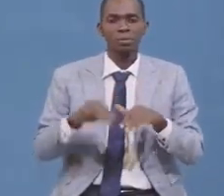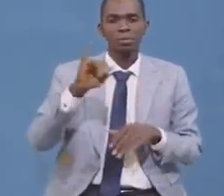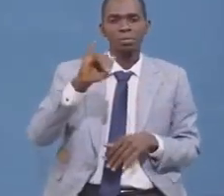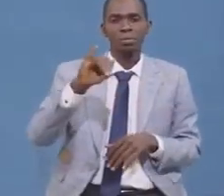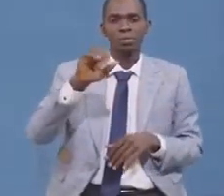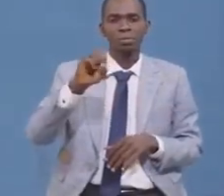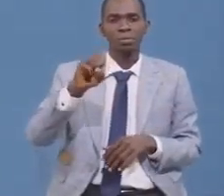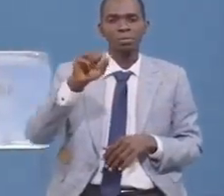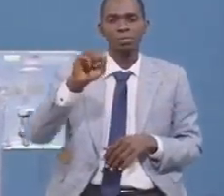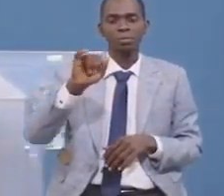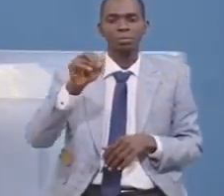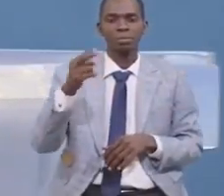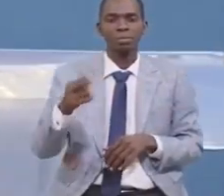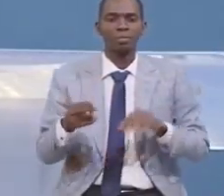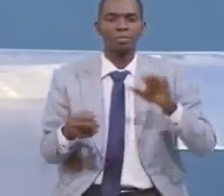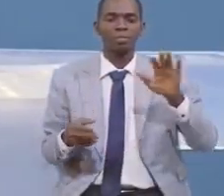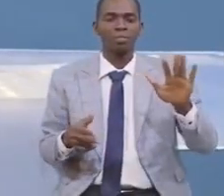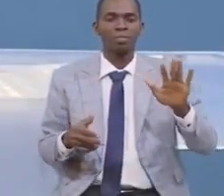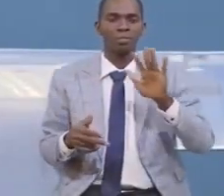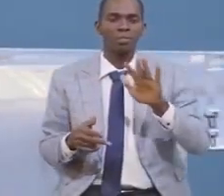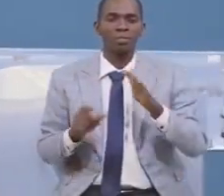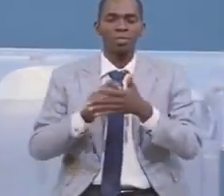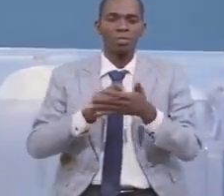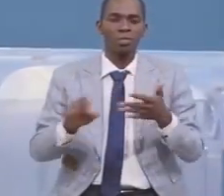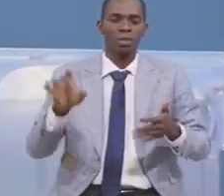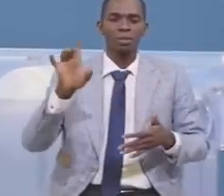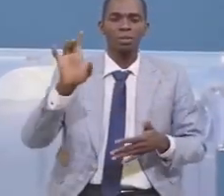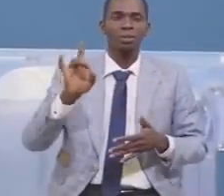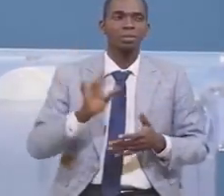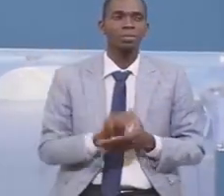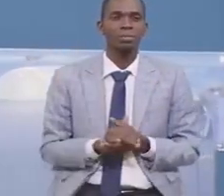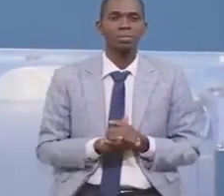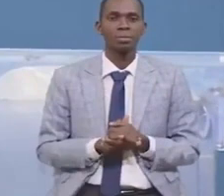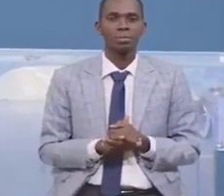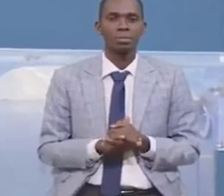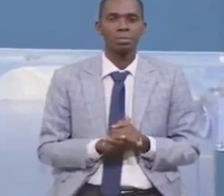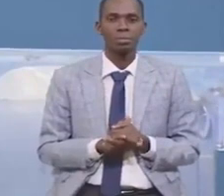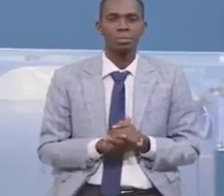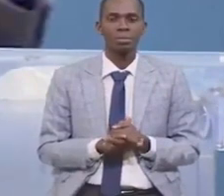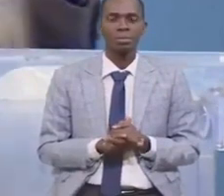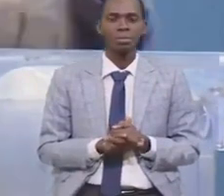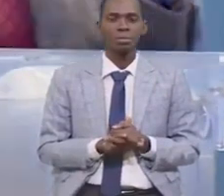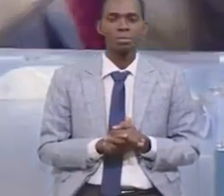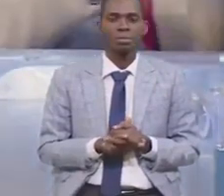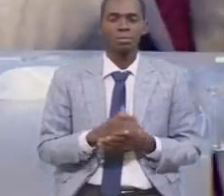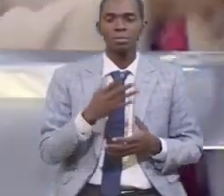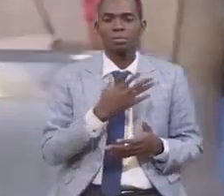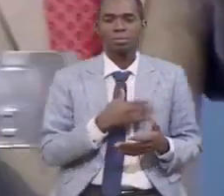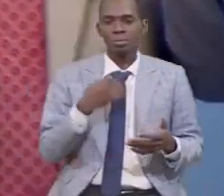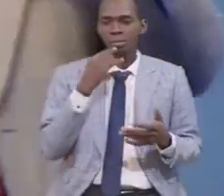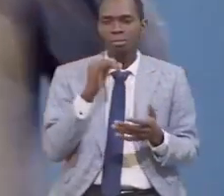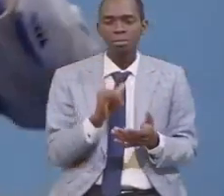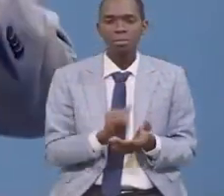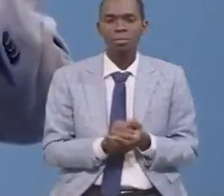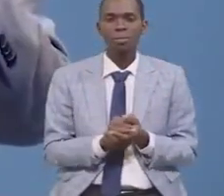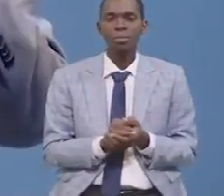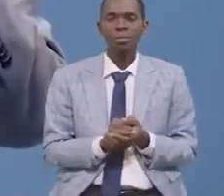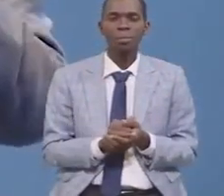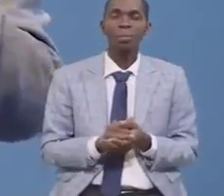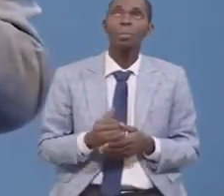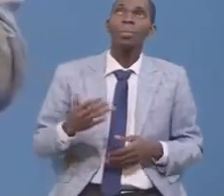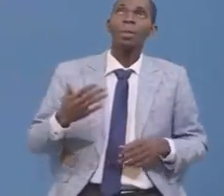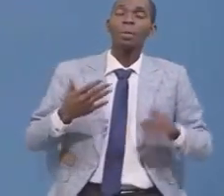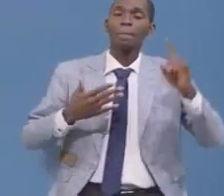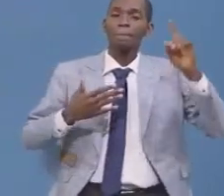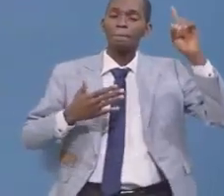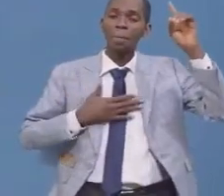గుర్తు చేస్తున్నారు. He's telling us from verse 8 there. అక్కడ 8వ వచనం నుంచి మనం చూడగలిగితే, my thoughts are not your